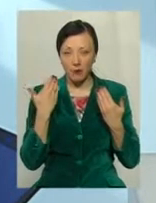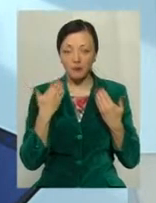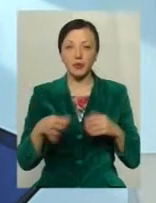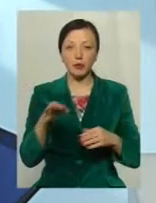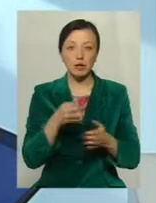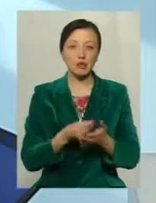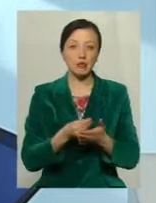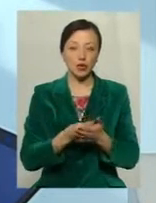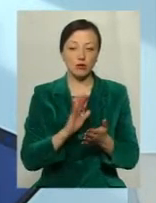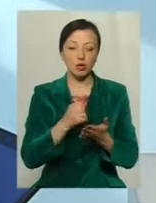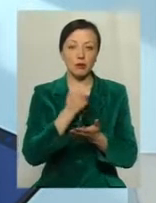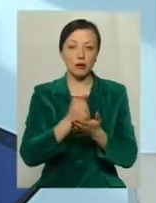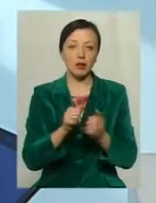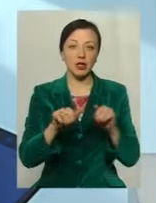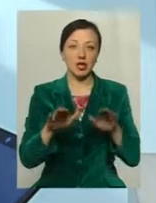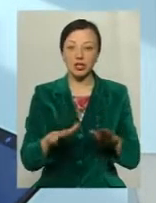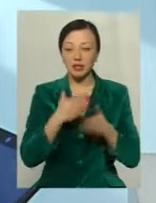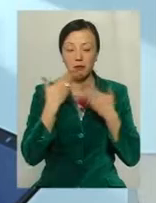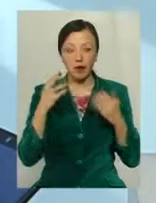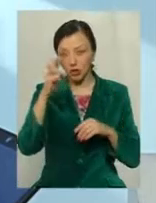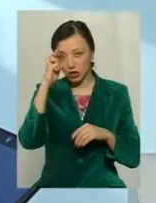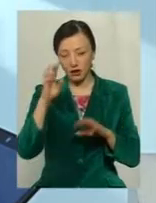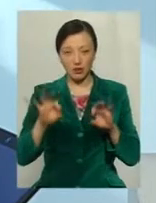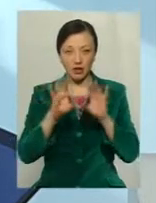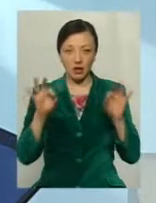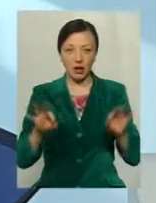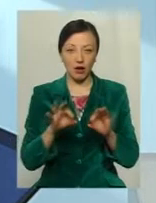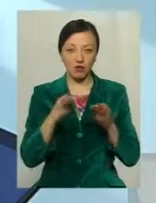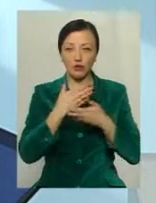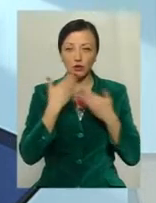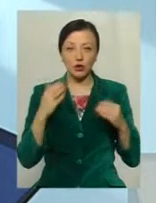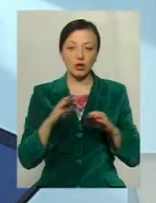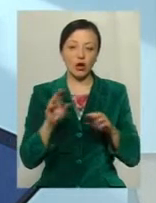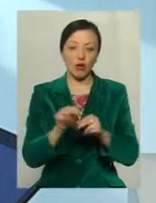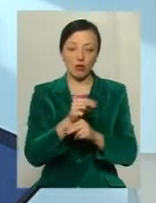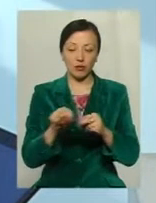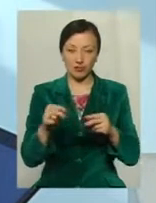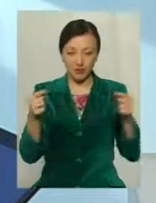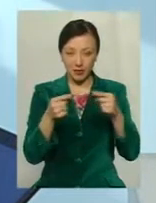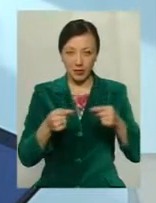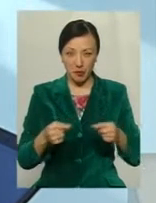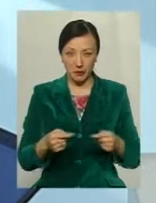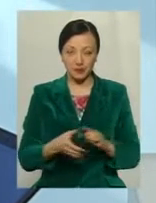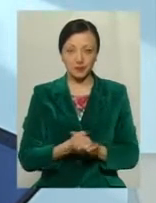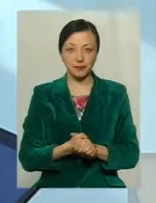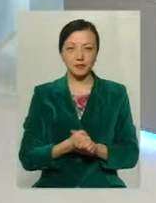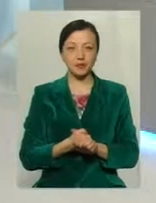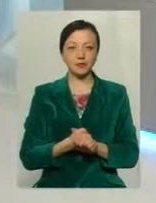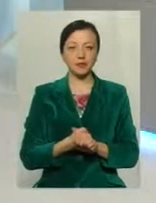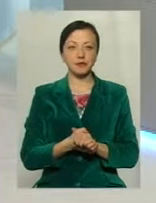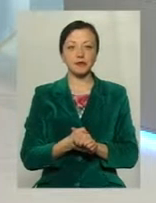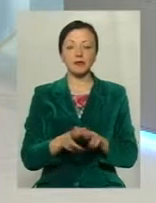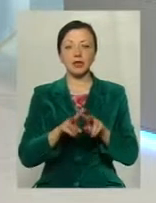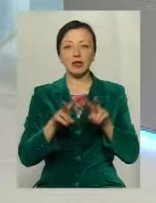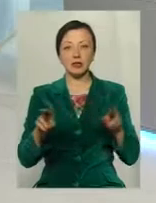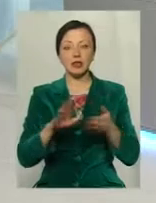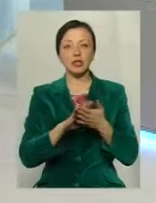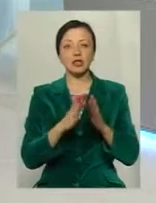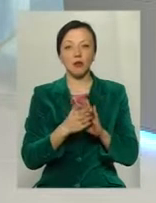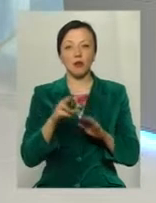Державний фонд регіонального розвитку, це на соціально-економічні відносини, це питання на інфраструктуру об'єднаних територіальних